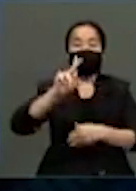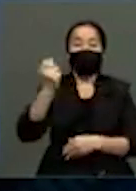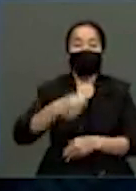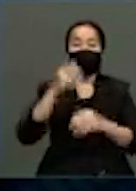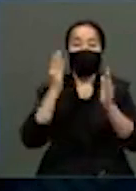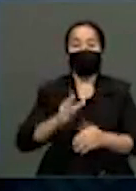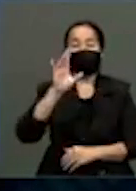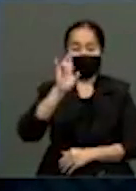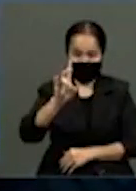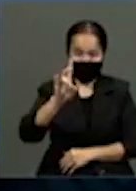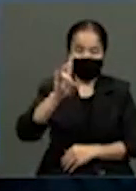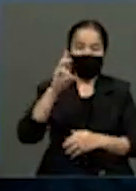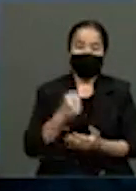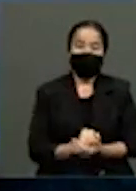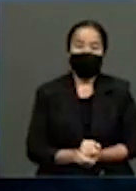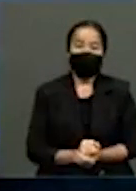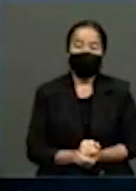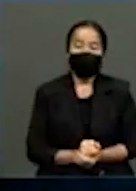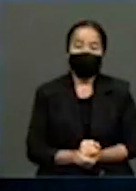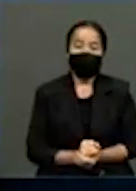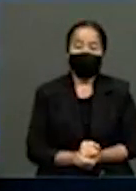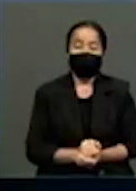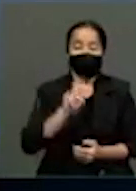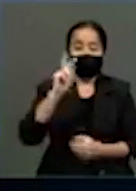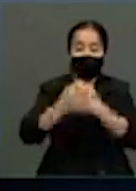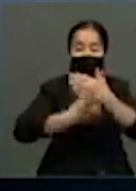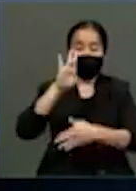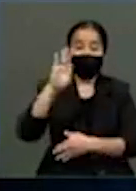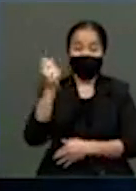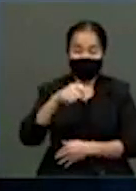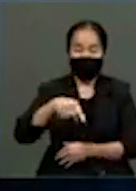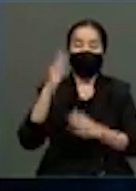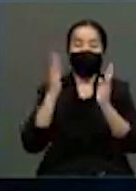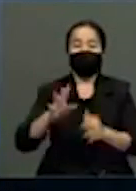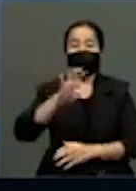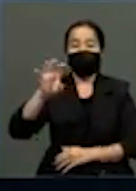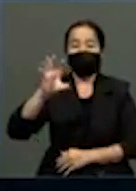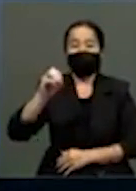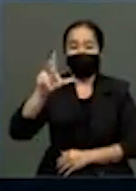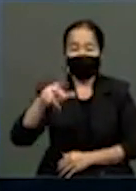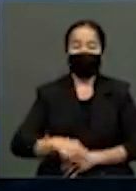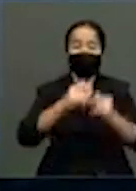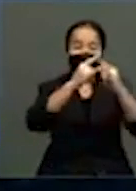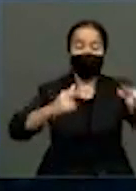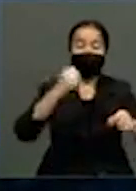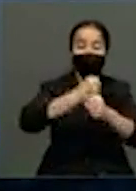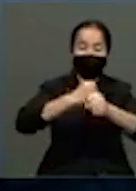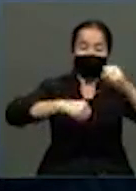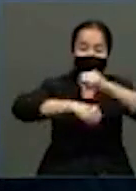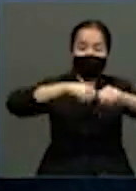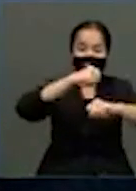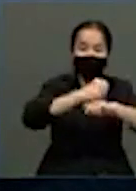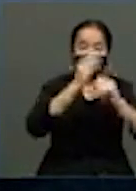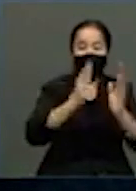ครับยอดรวมสะสมอยู่ขวามือนะครับตลาดบางกะปิจะเยอะหน่อย453ครับก่อสร้างอีก19คลองเตยอัน